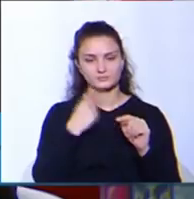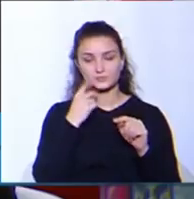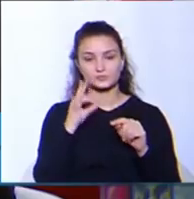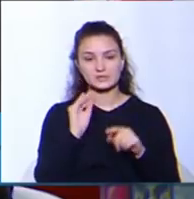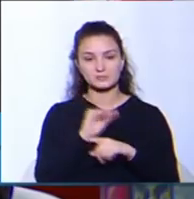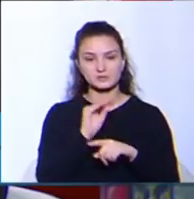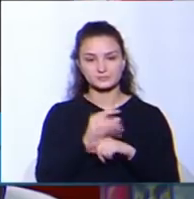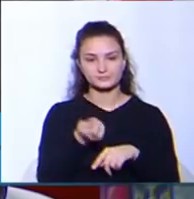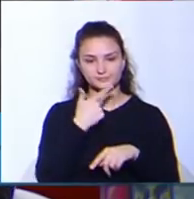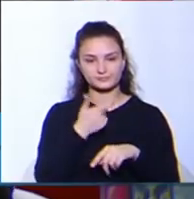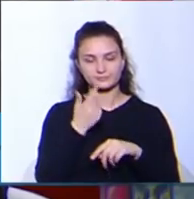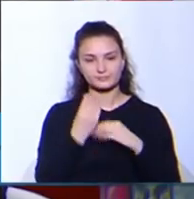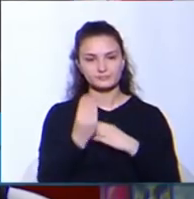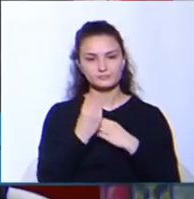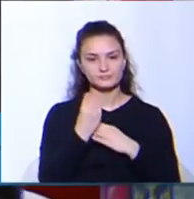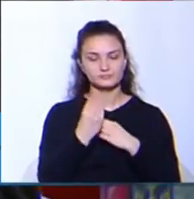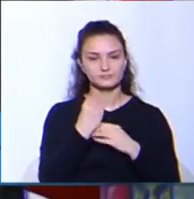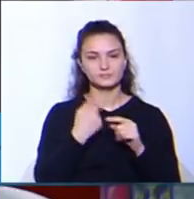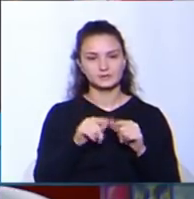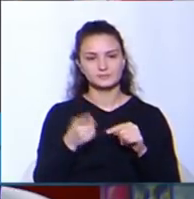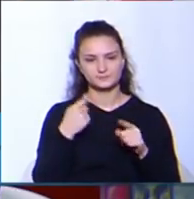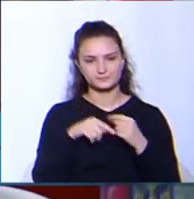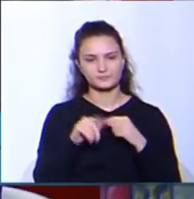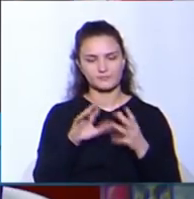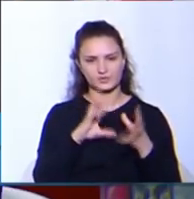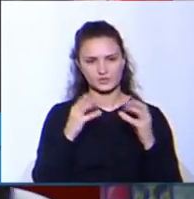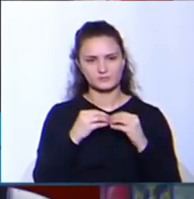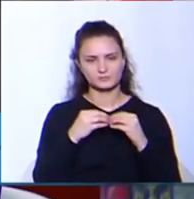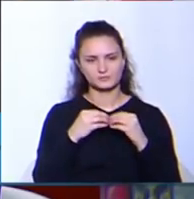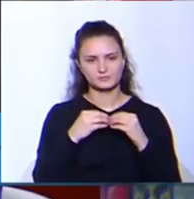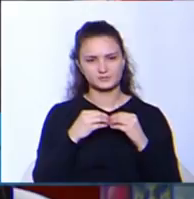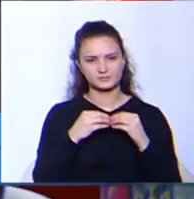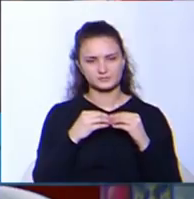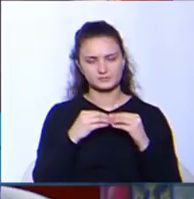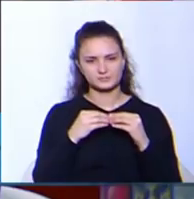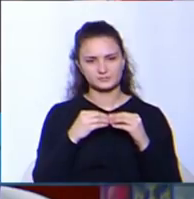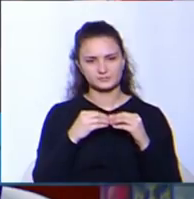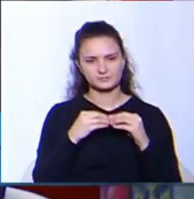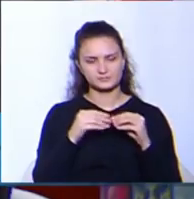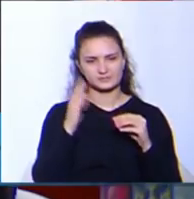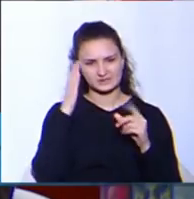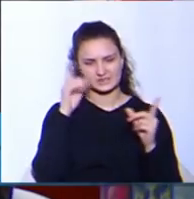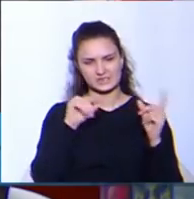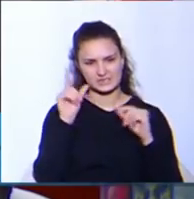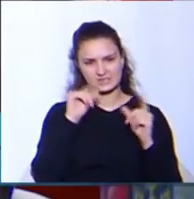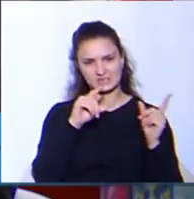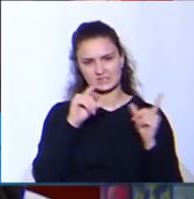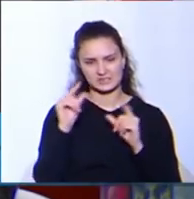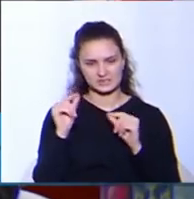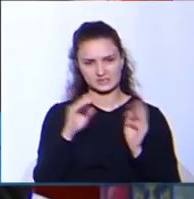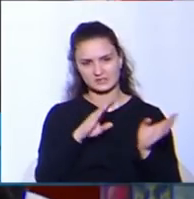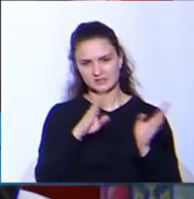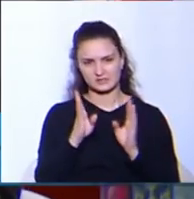ემატება პოტენციალს პოტენციალი და აქედან გამომდინარე ჯამში სტუმირება ხდება მათი და იწვევს ძილის ფაზის